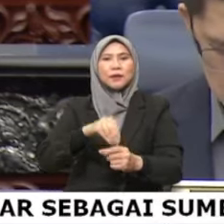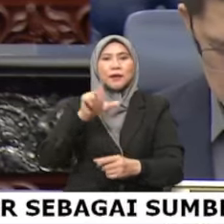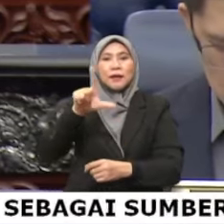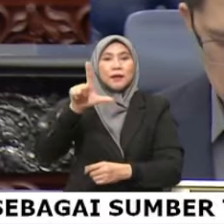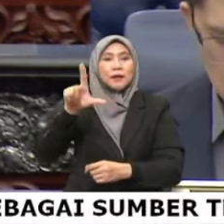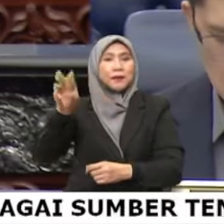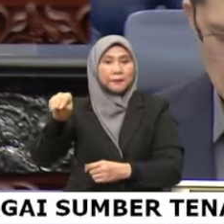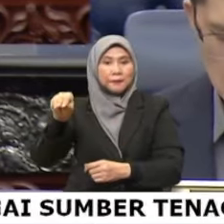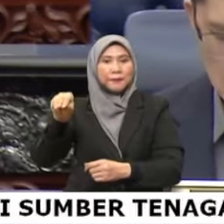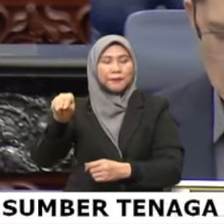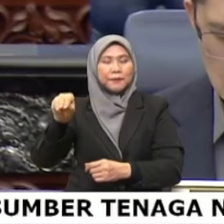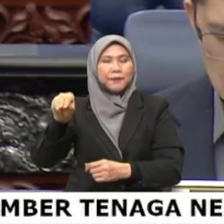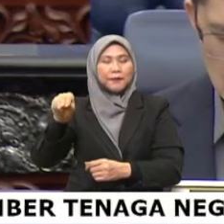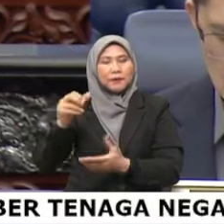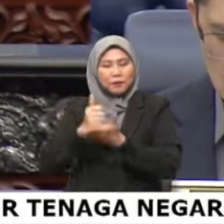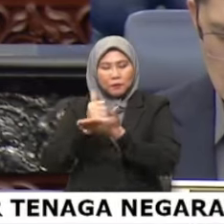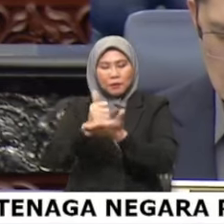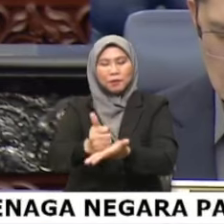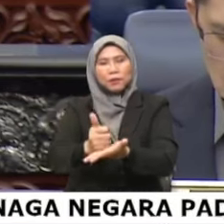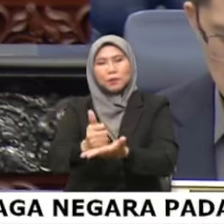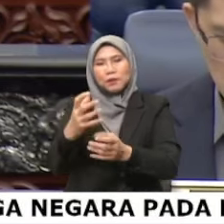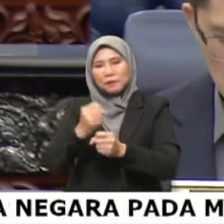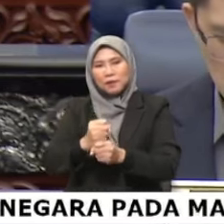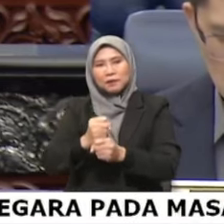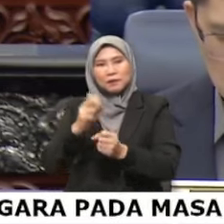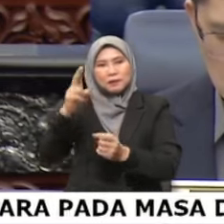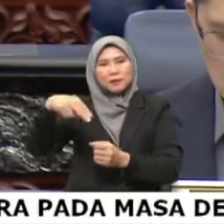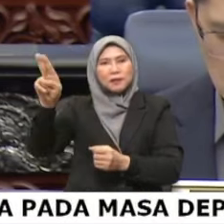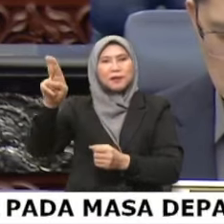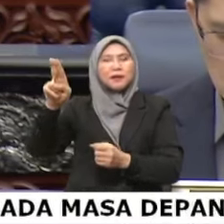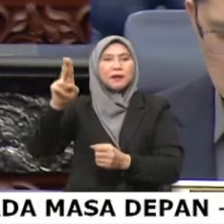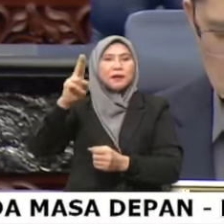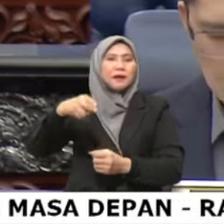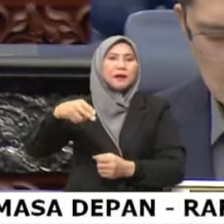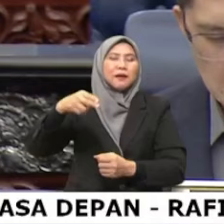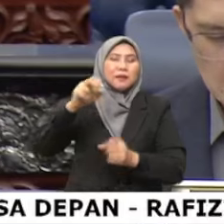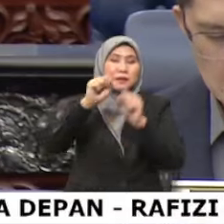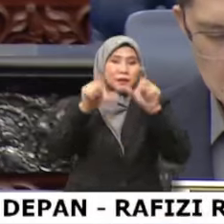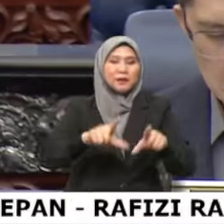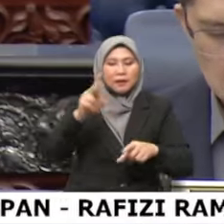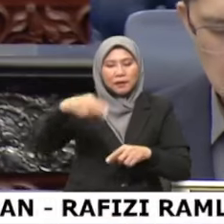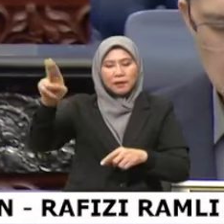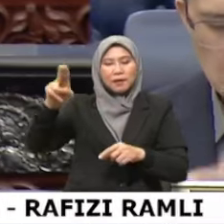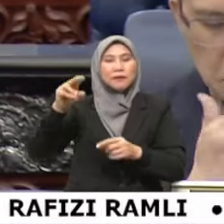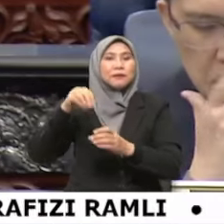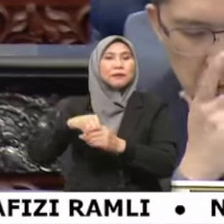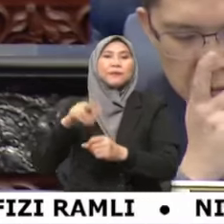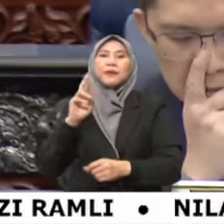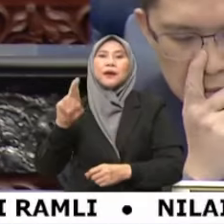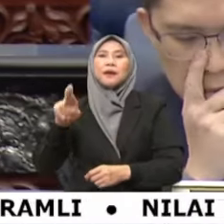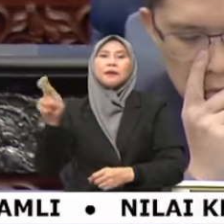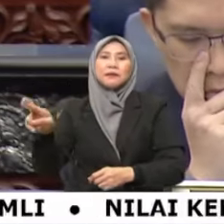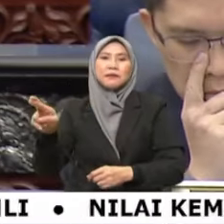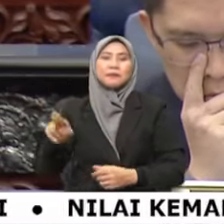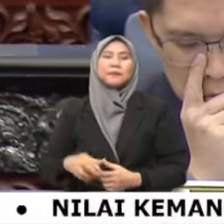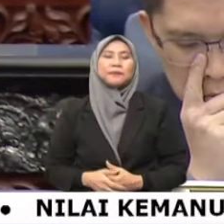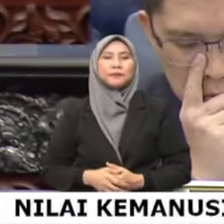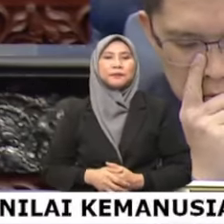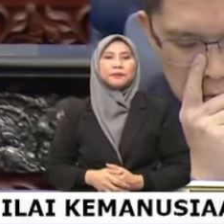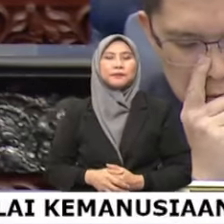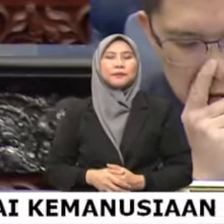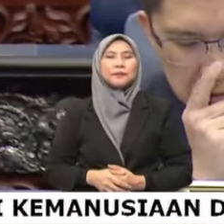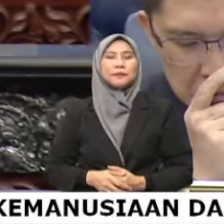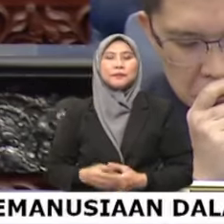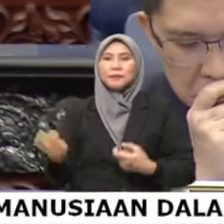Malaysia dan untuk membantu mendapatkan sijil halal di R&R. Untuk menjawab soalan kedua, saya mohon masa sedikit sahaja